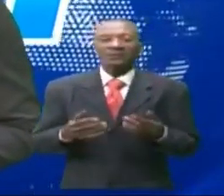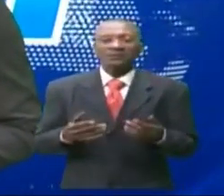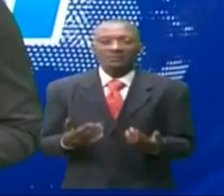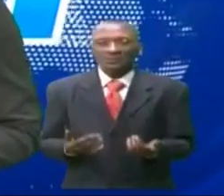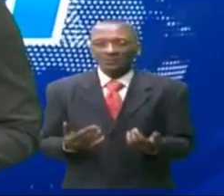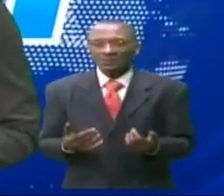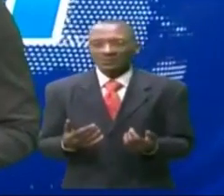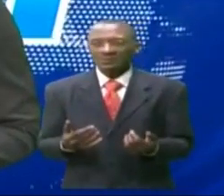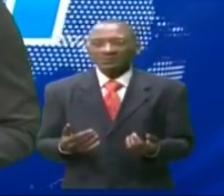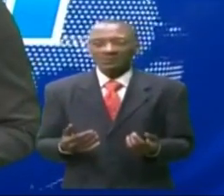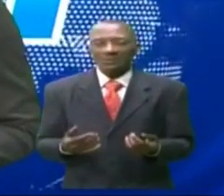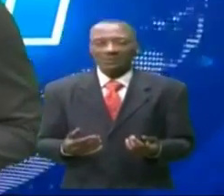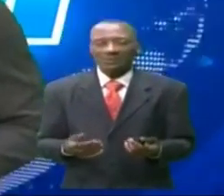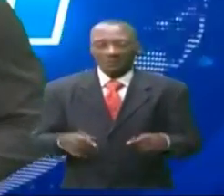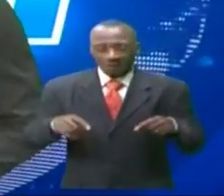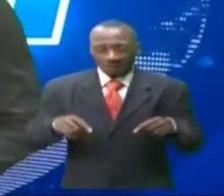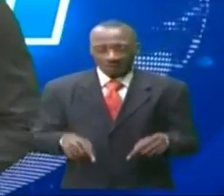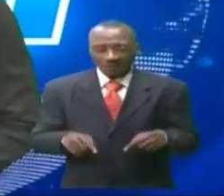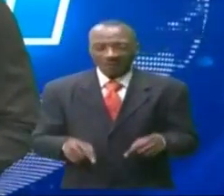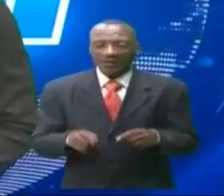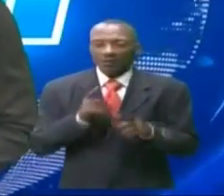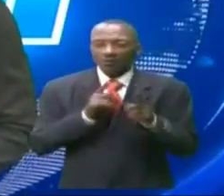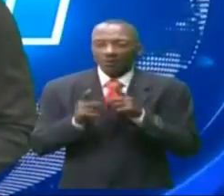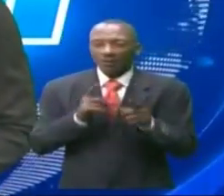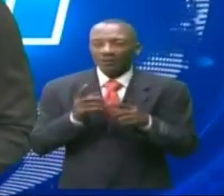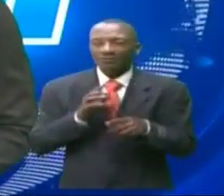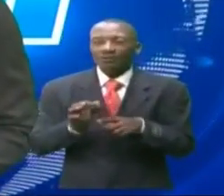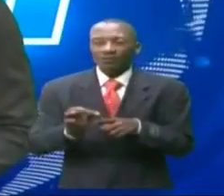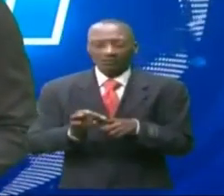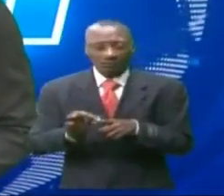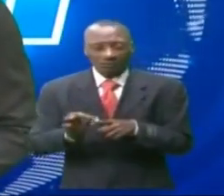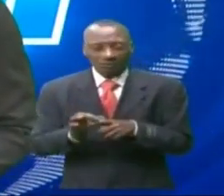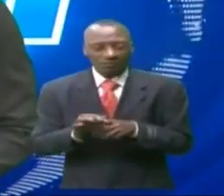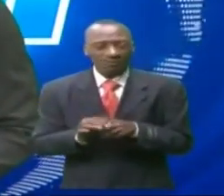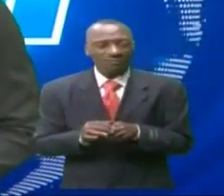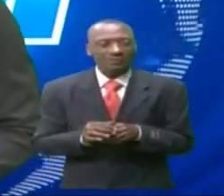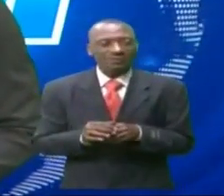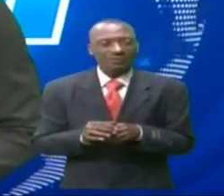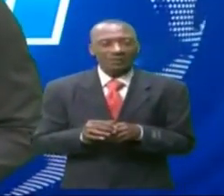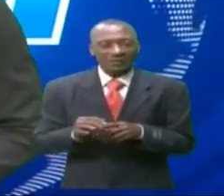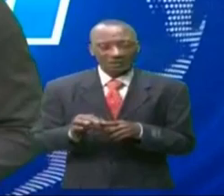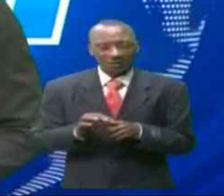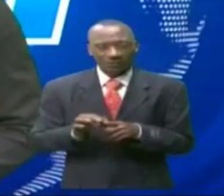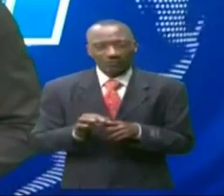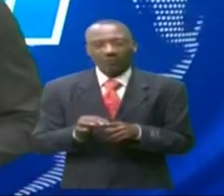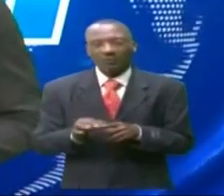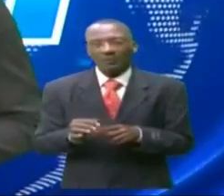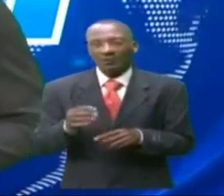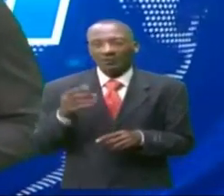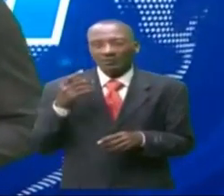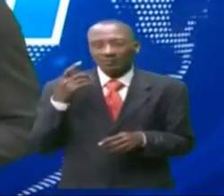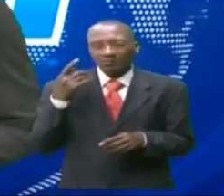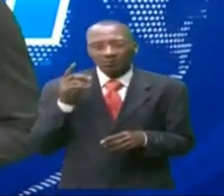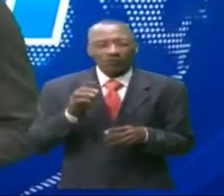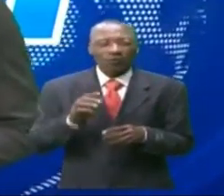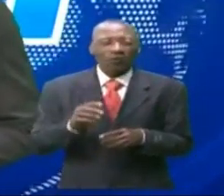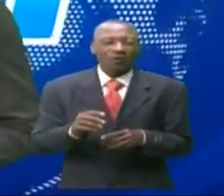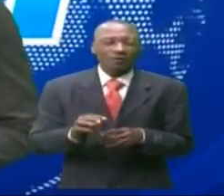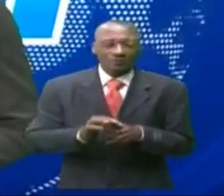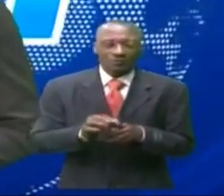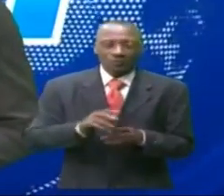une tractorelle de formation pour les apprenants de cette institution de formation professionnelle. Marie